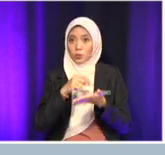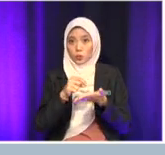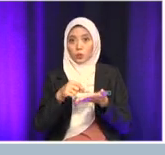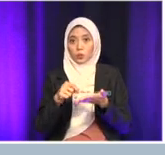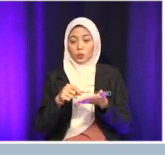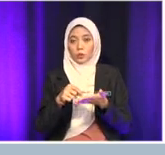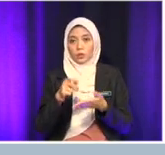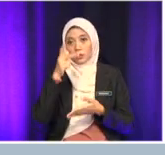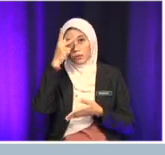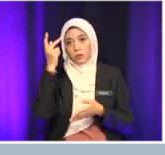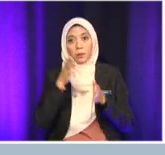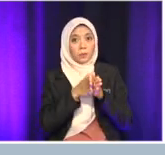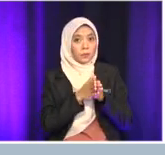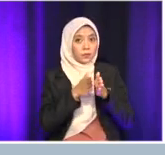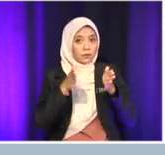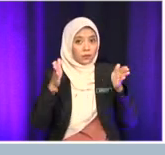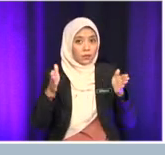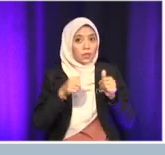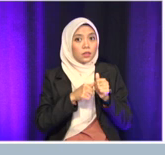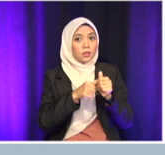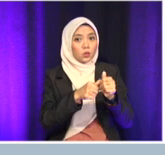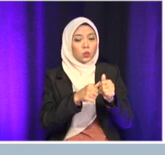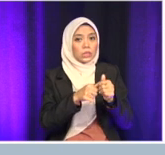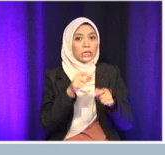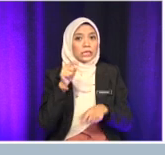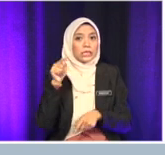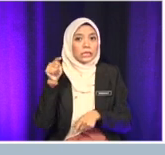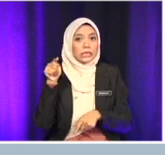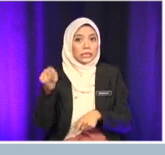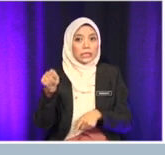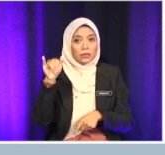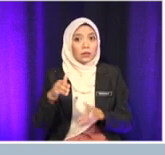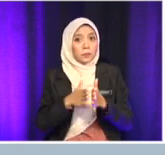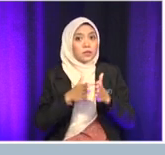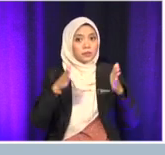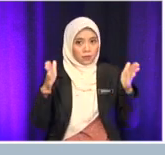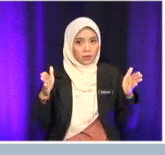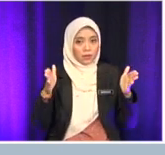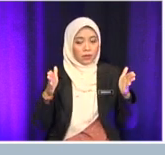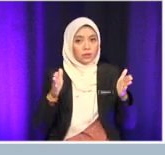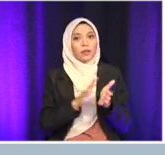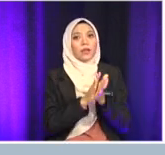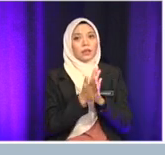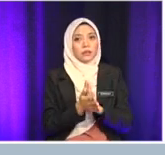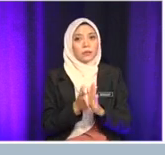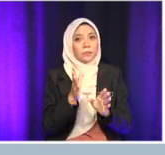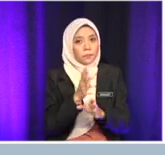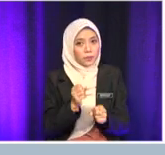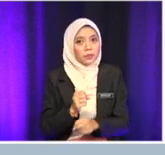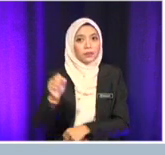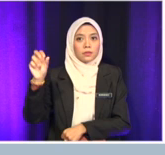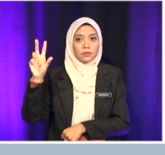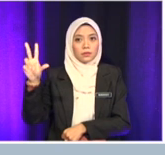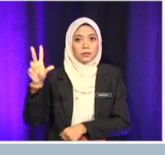pembesaran ini dapat di titik ini dia dibesarkan Oke maka dapat tiga maka